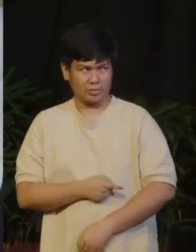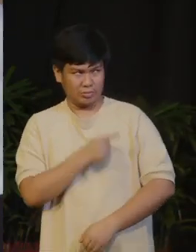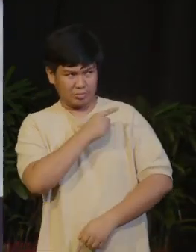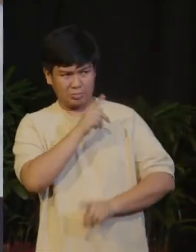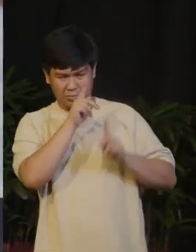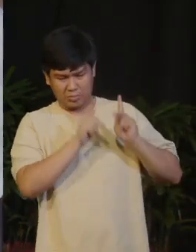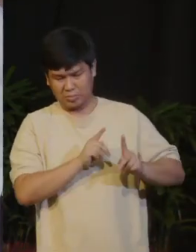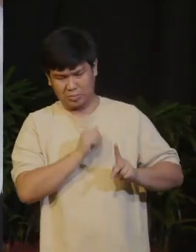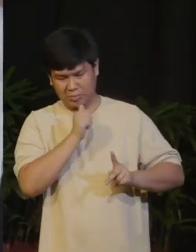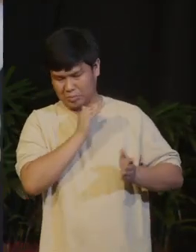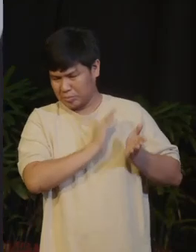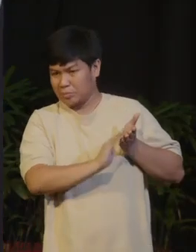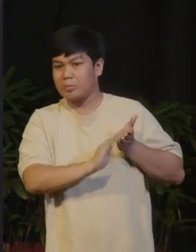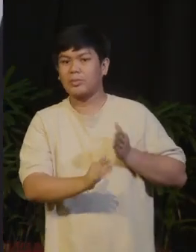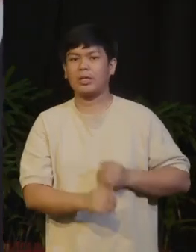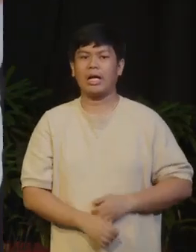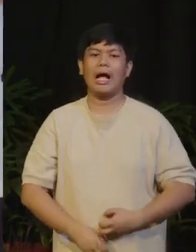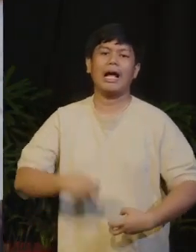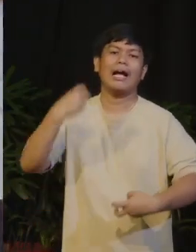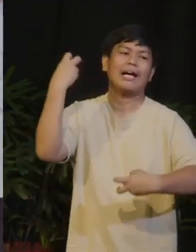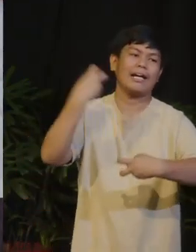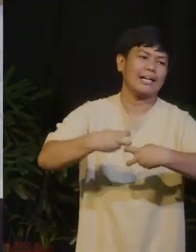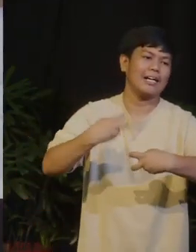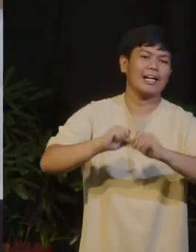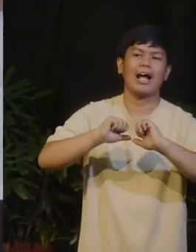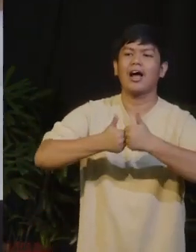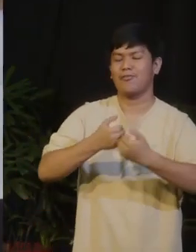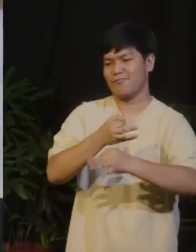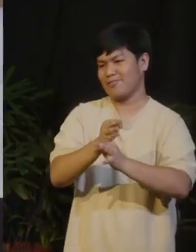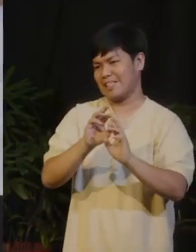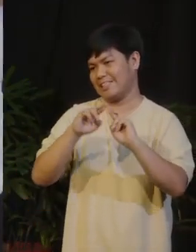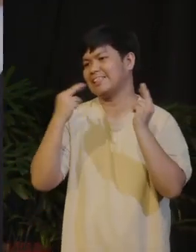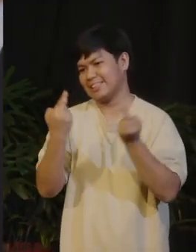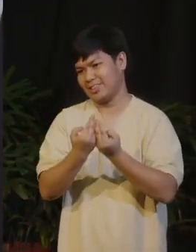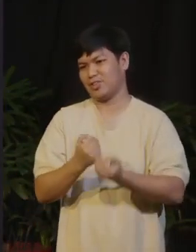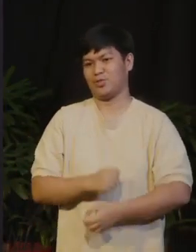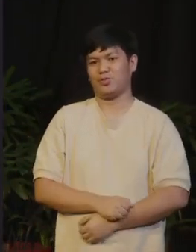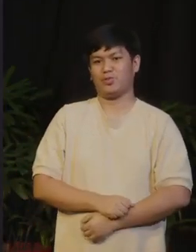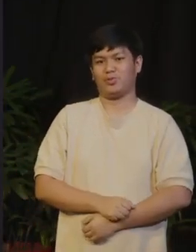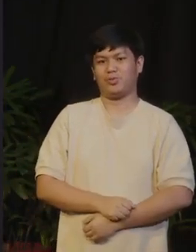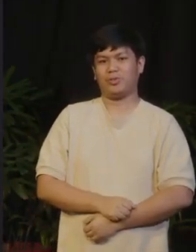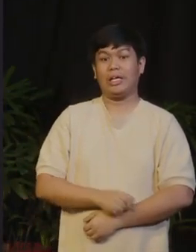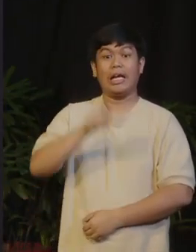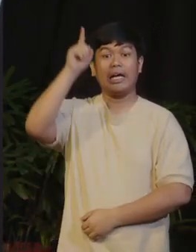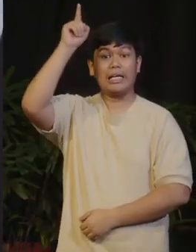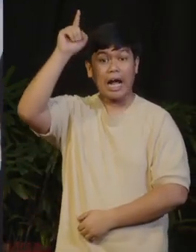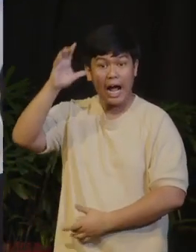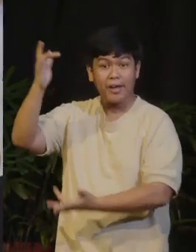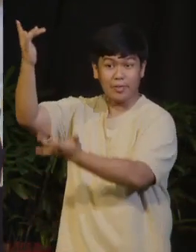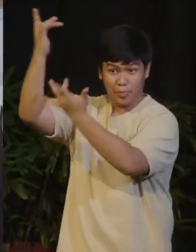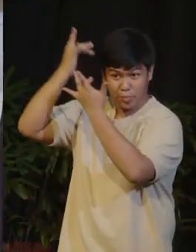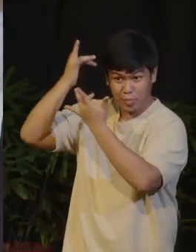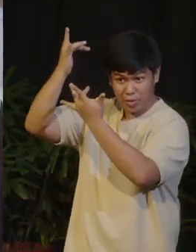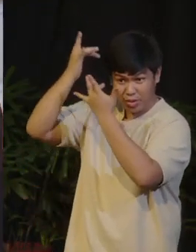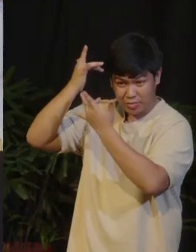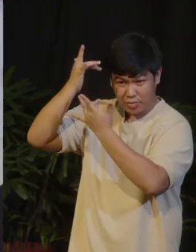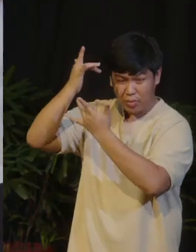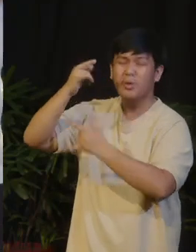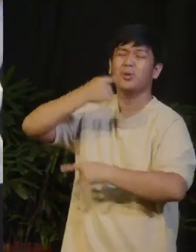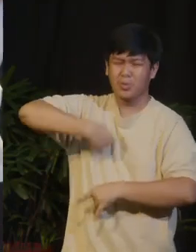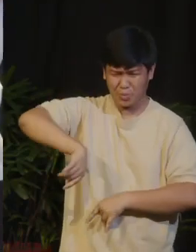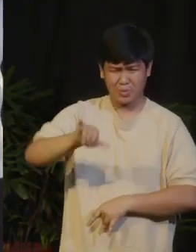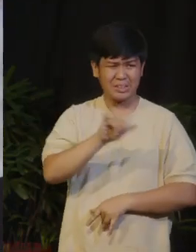hindi nagpapatawad, ang nagpapahirap sa sarili nila. Kaya sabi, be merciful as God is